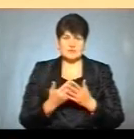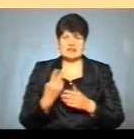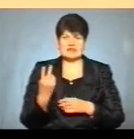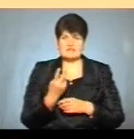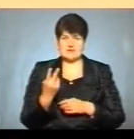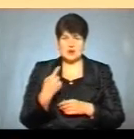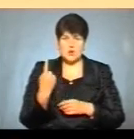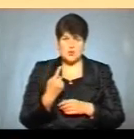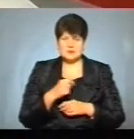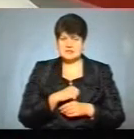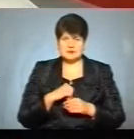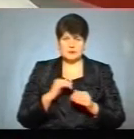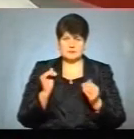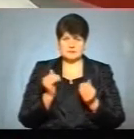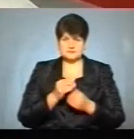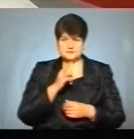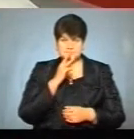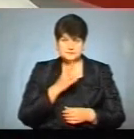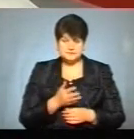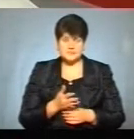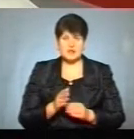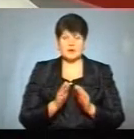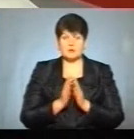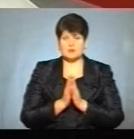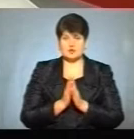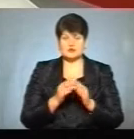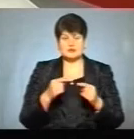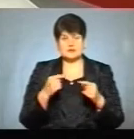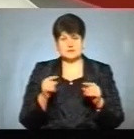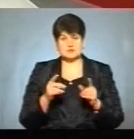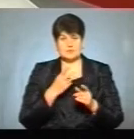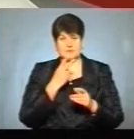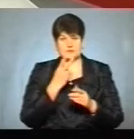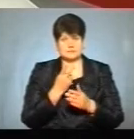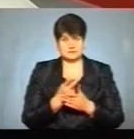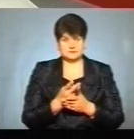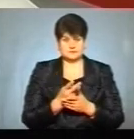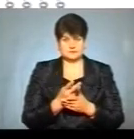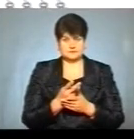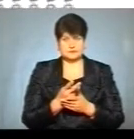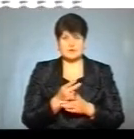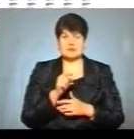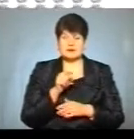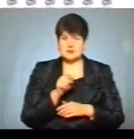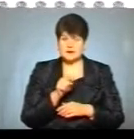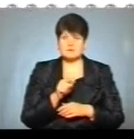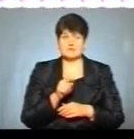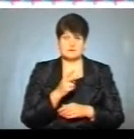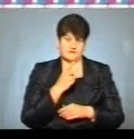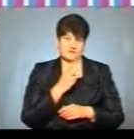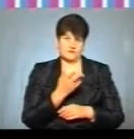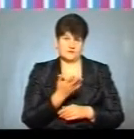області з найнижчою заробітною платою. І також попрошу наступний графік нам показати. На ньому ми